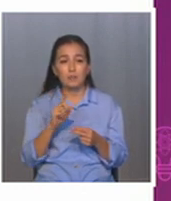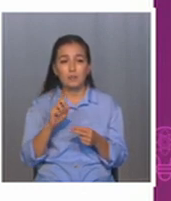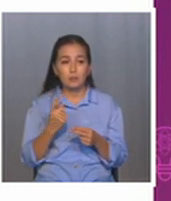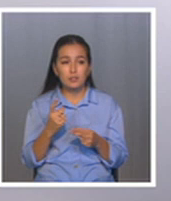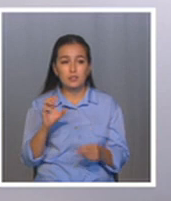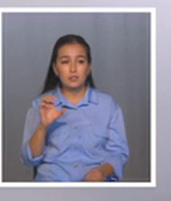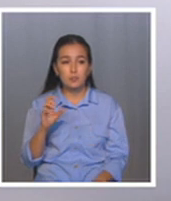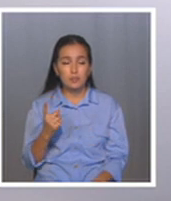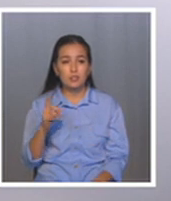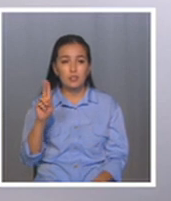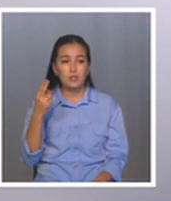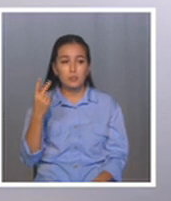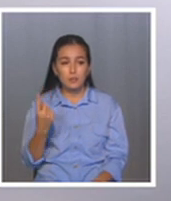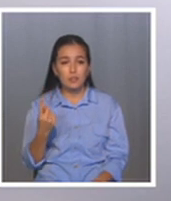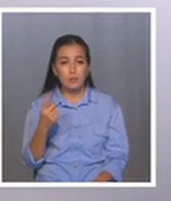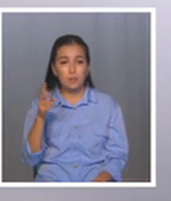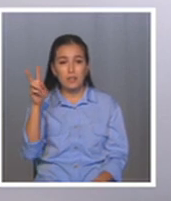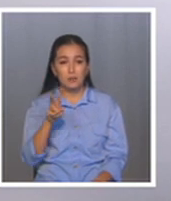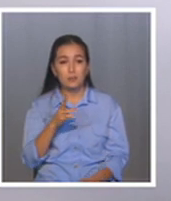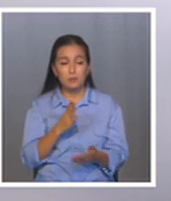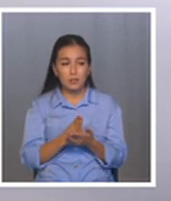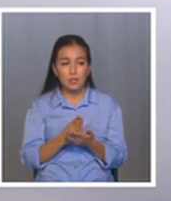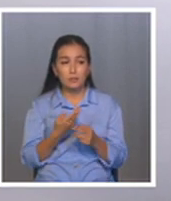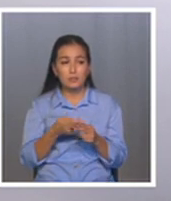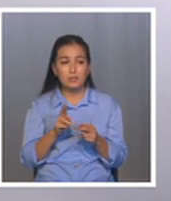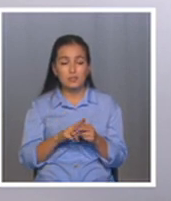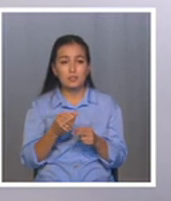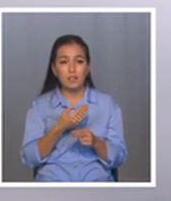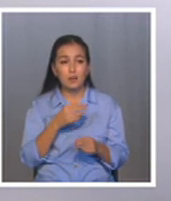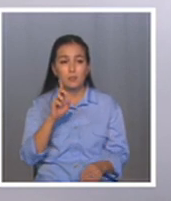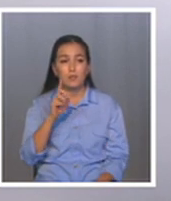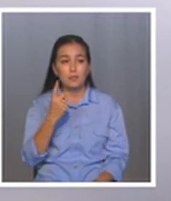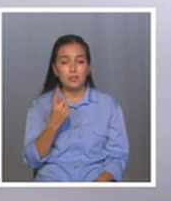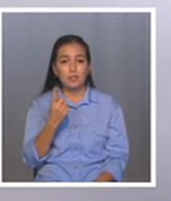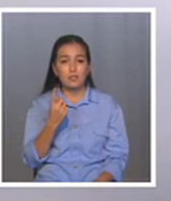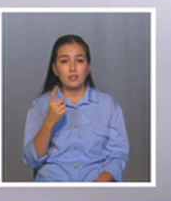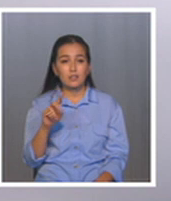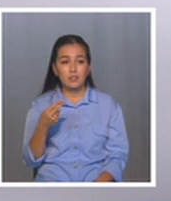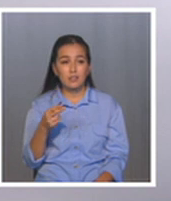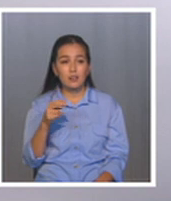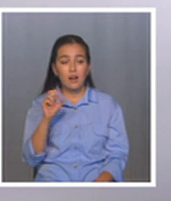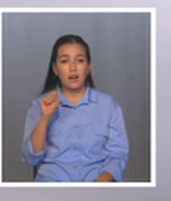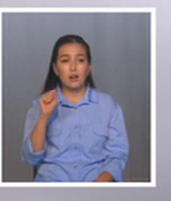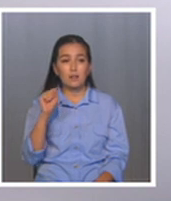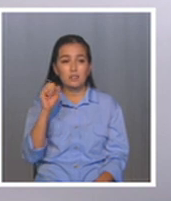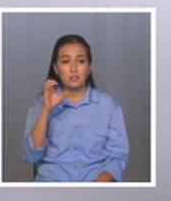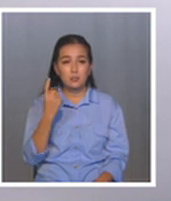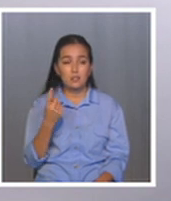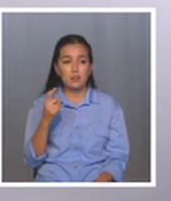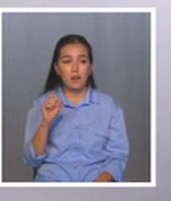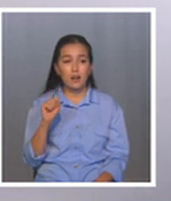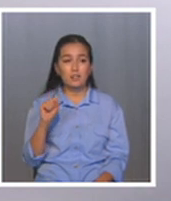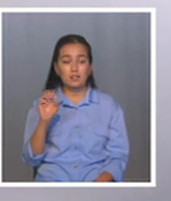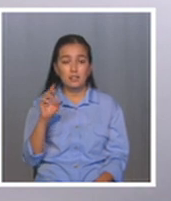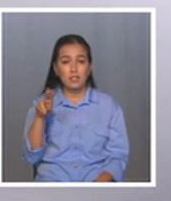Д, Бір параллелепипеді берілген. Бізге Б, Бір, Д, А, С, Бір, А, Бір, С, және Б, Д,